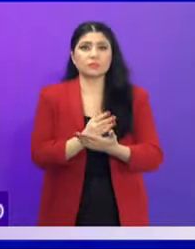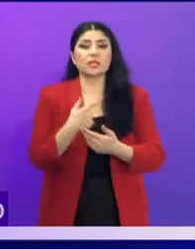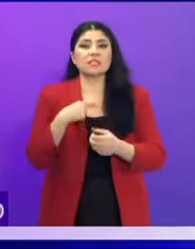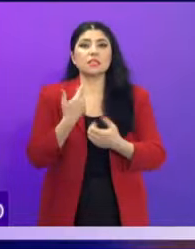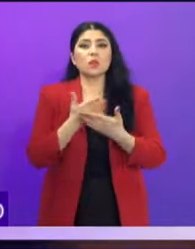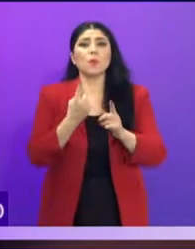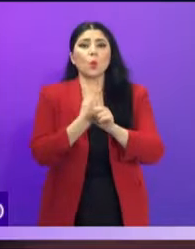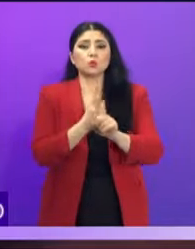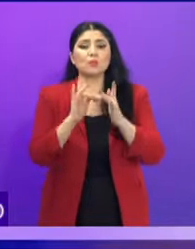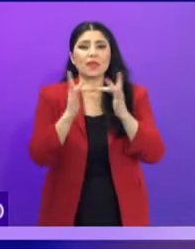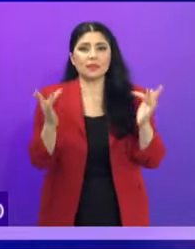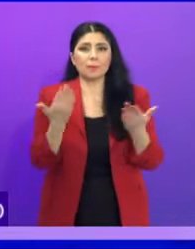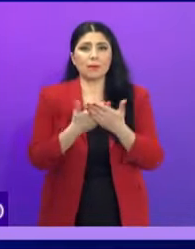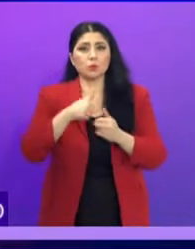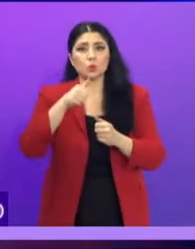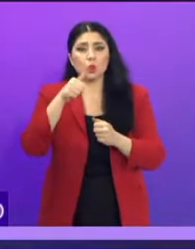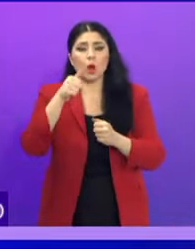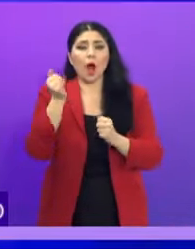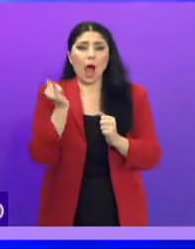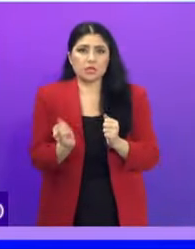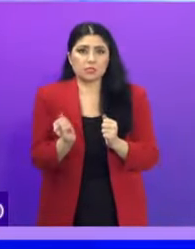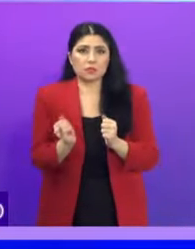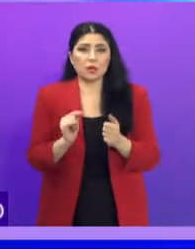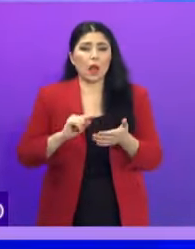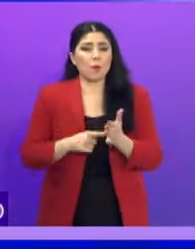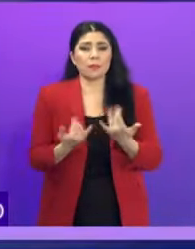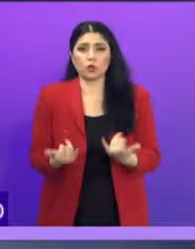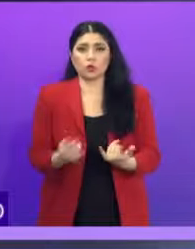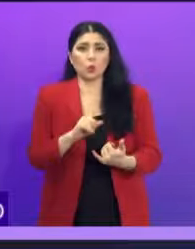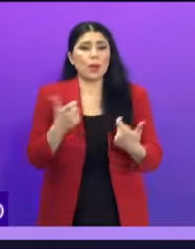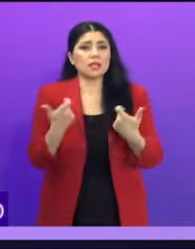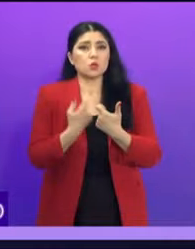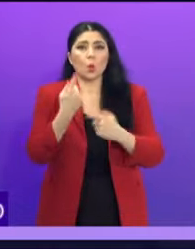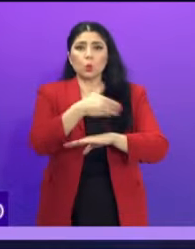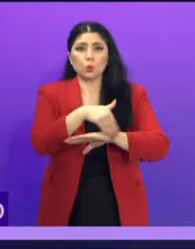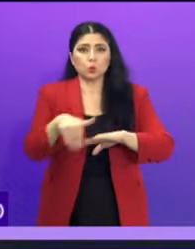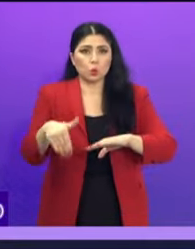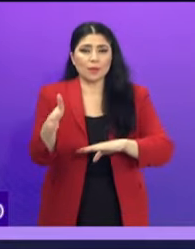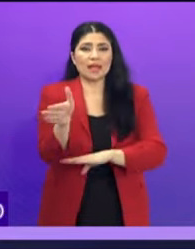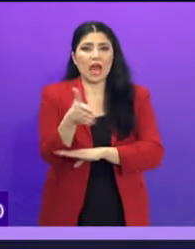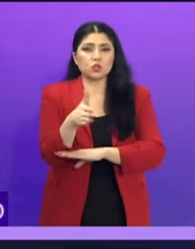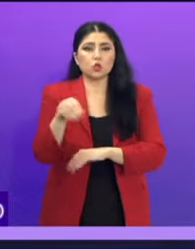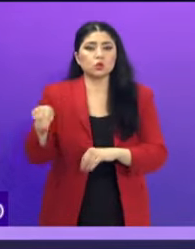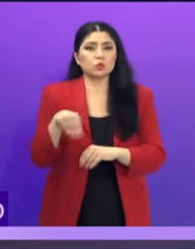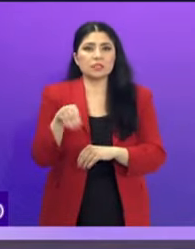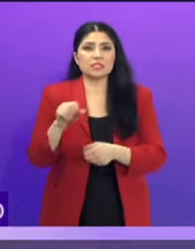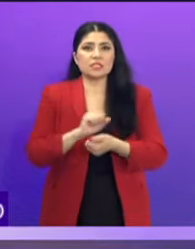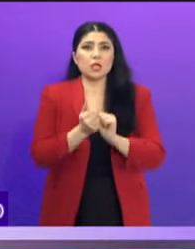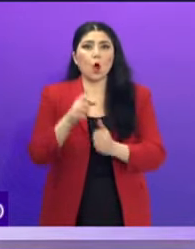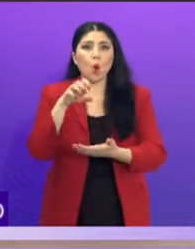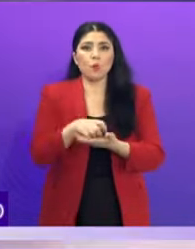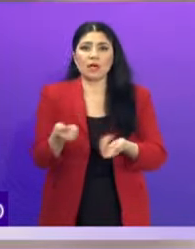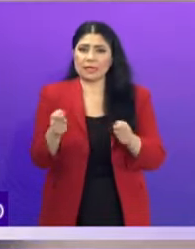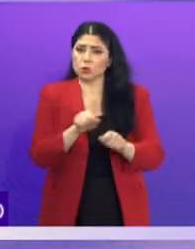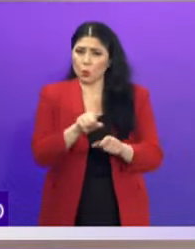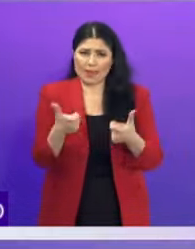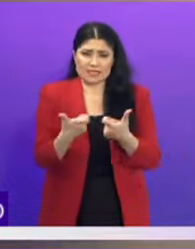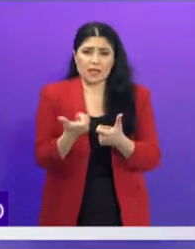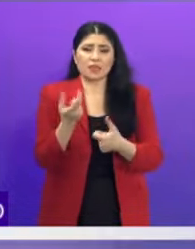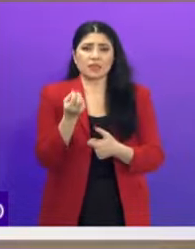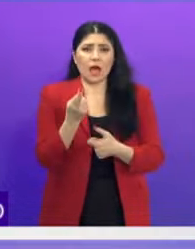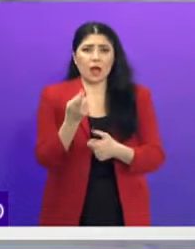scenariu online pentru ziua de astăzi. La acest moment nu avem niciun drum național, județean sau comunal închis.